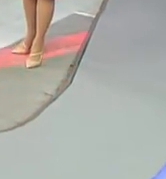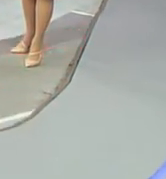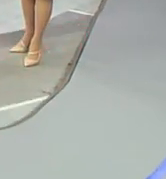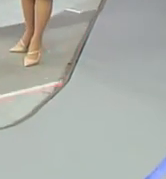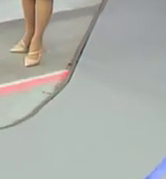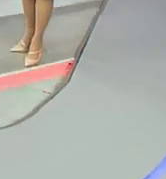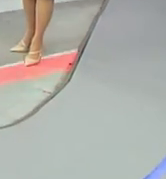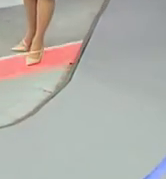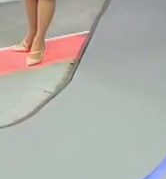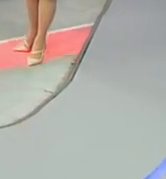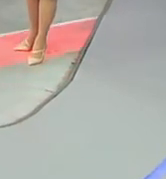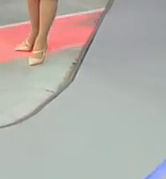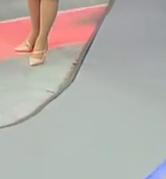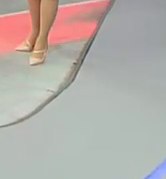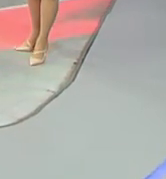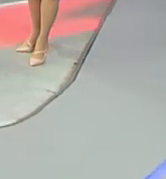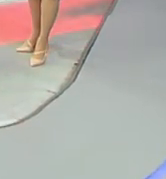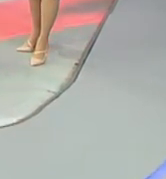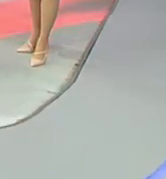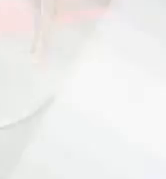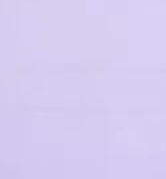70 hanggang mahigit 80 piso rin ang kerosene.